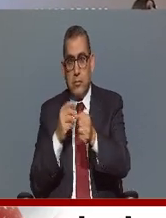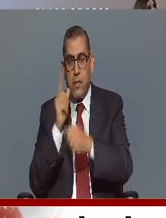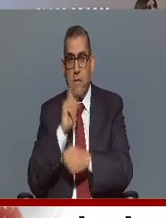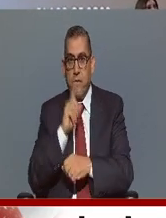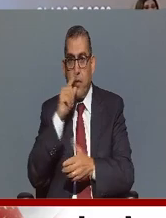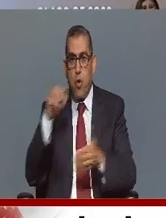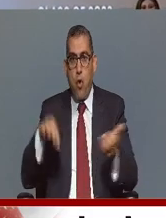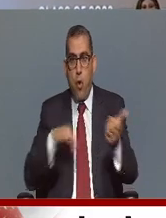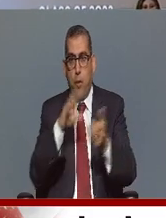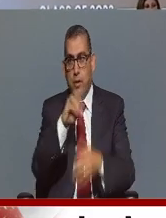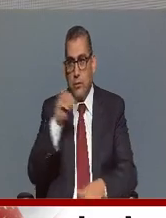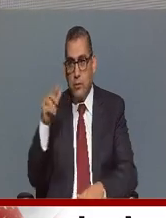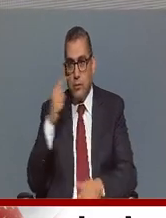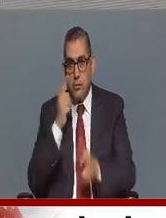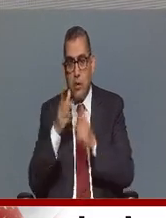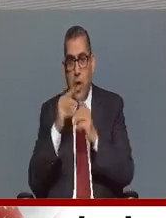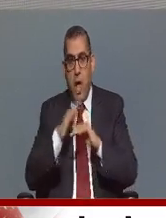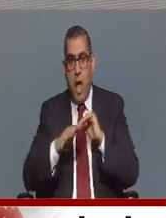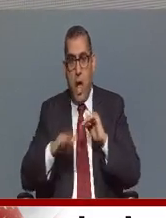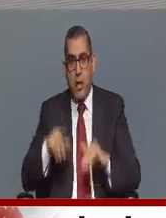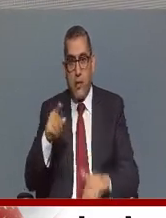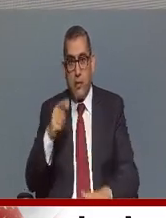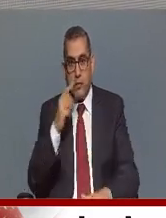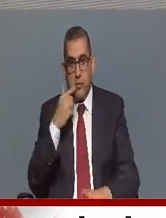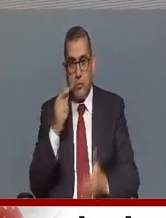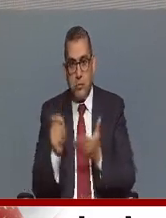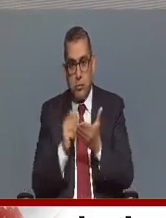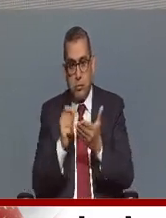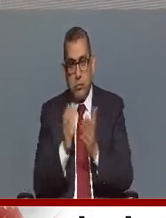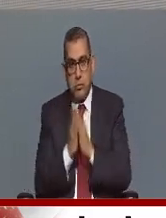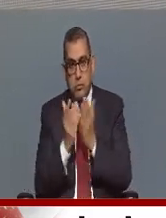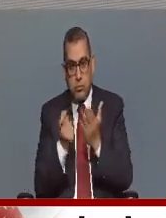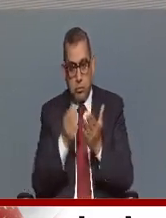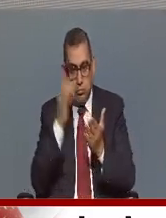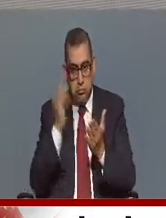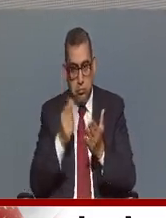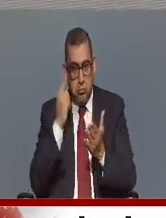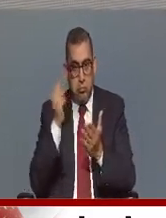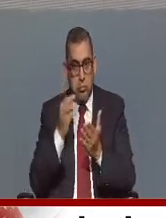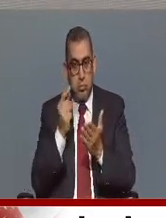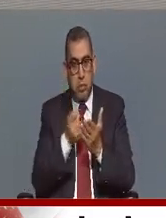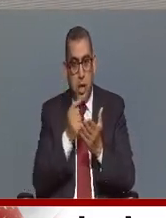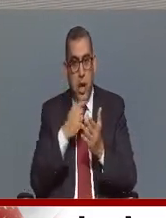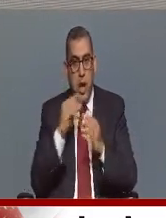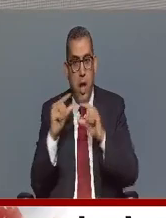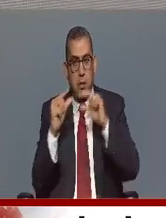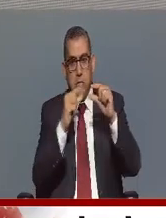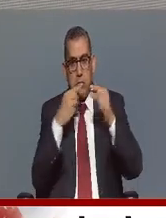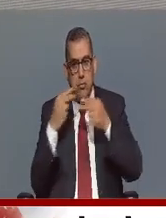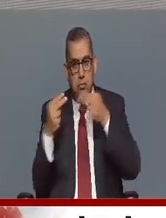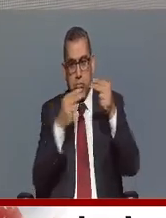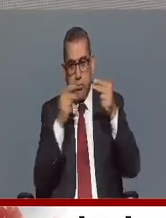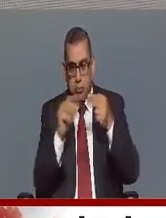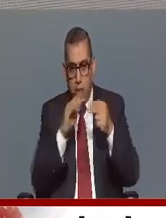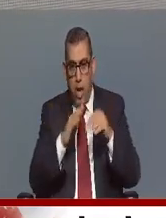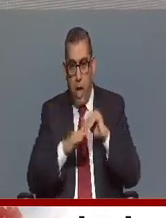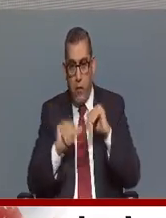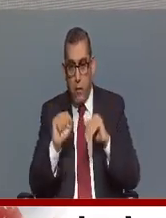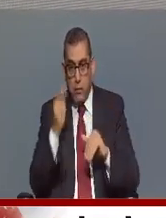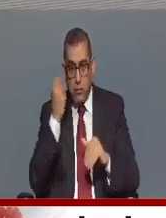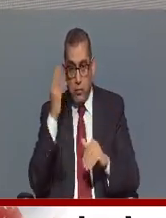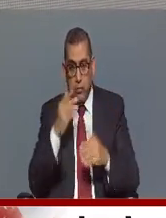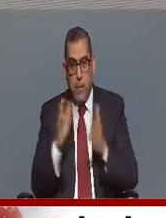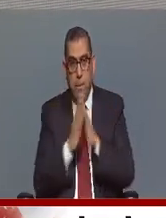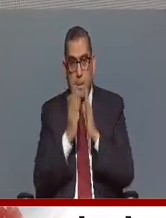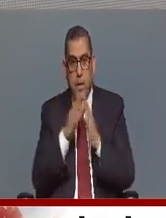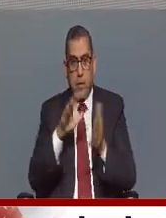الأوبرا. الأطفال اللي بيكتبوا قصص أطفال بنطبع لهم القصص دي وبتطرح للمكتبات